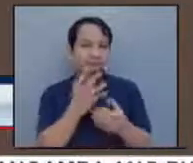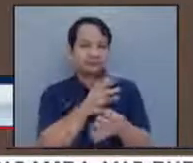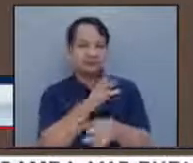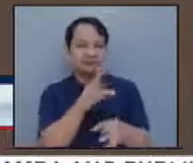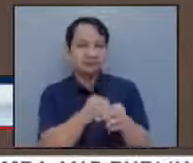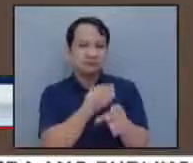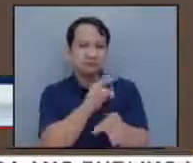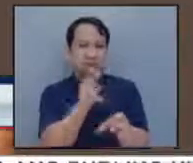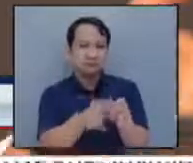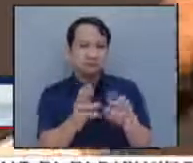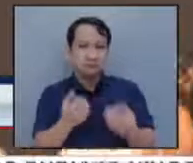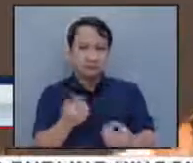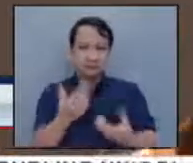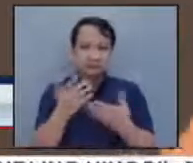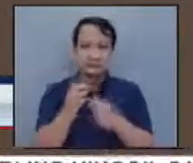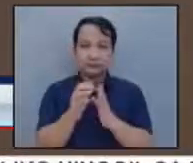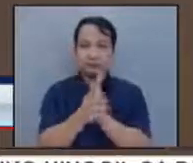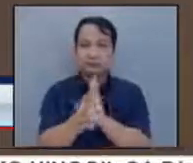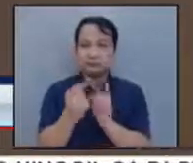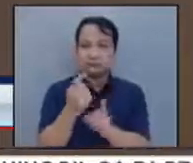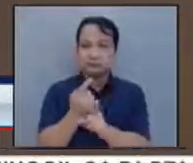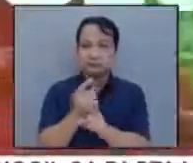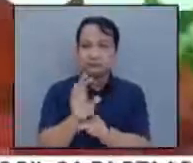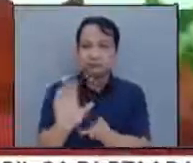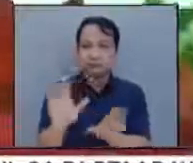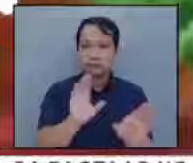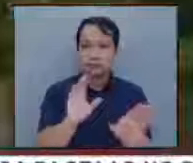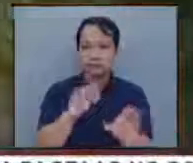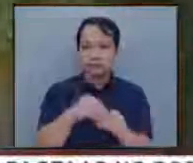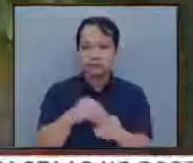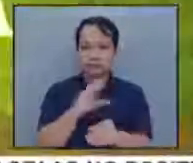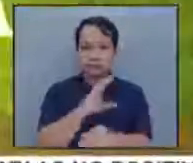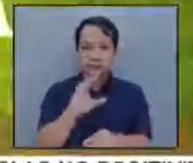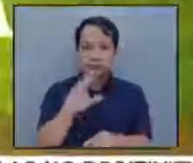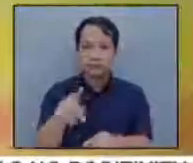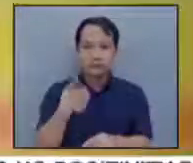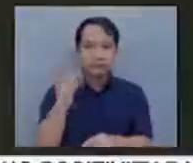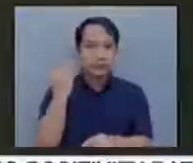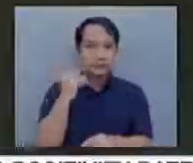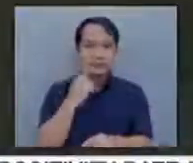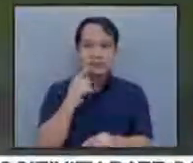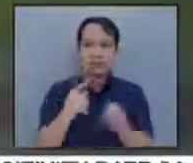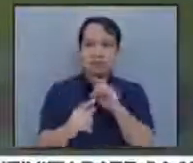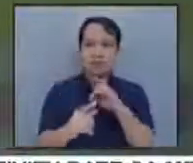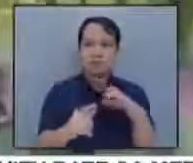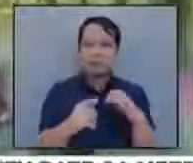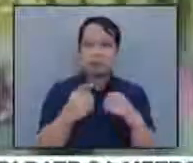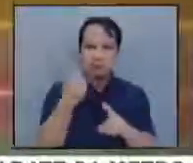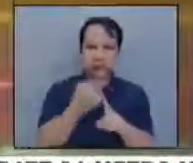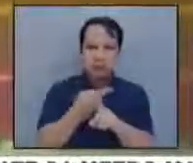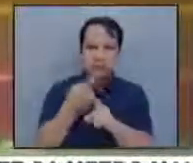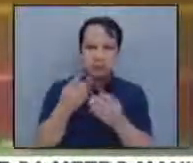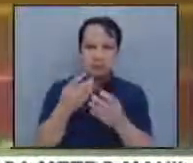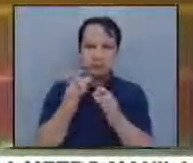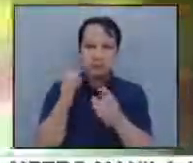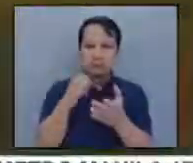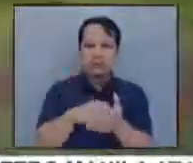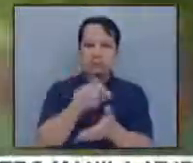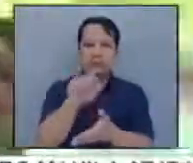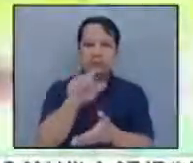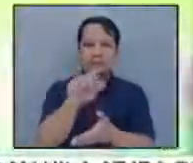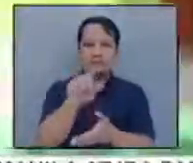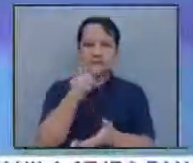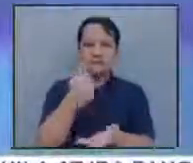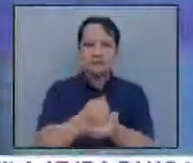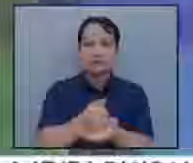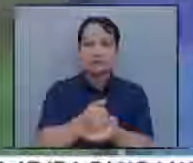brought right back to the main theater of the CCP. Mula sa daan-daang entries ay namayagpag ang 11 full-length films